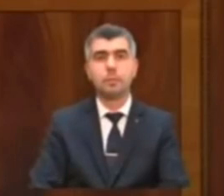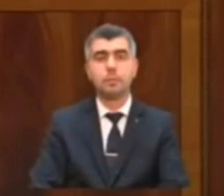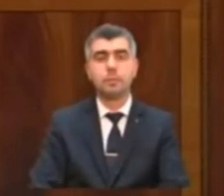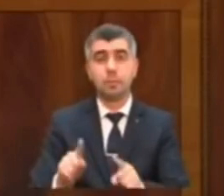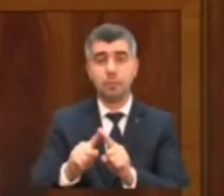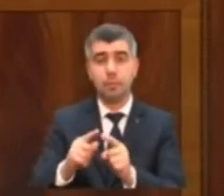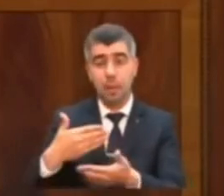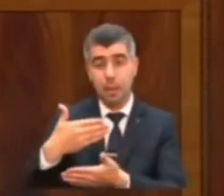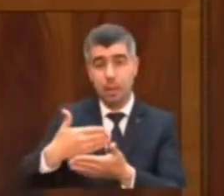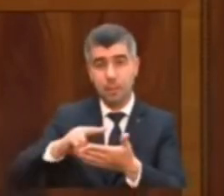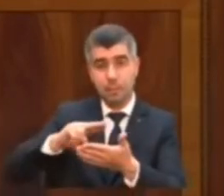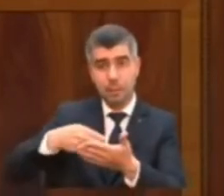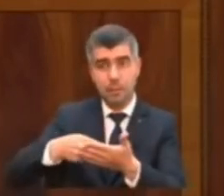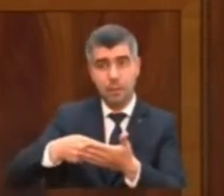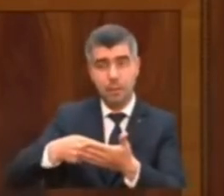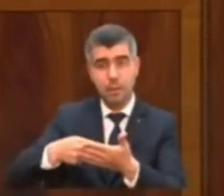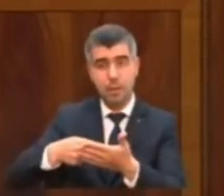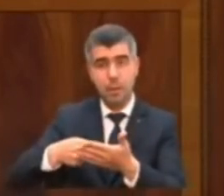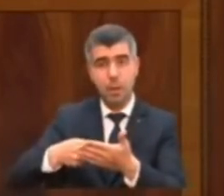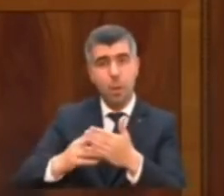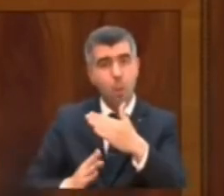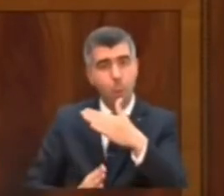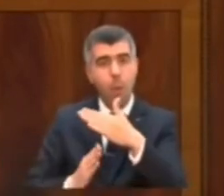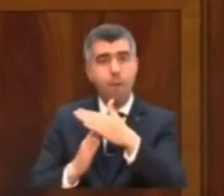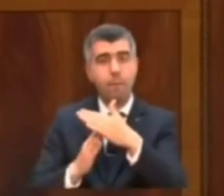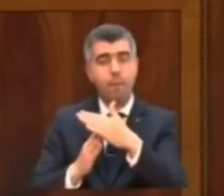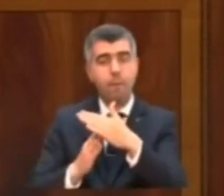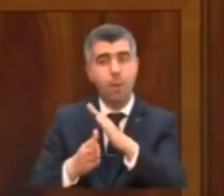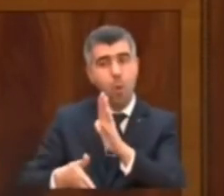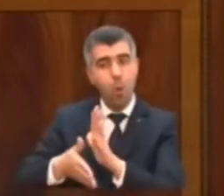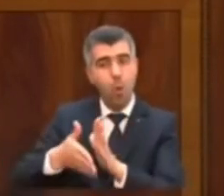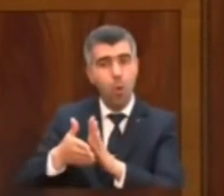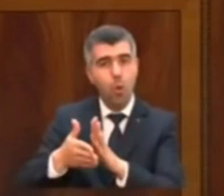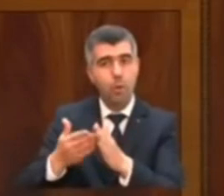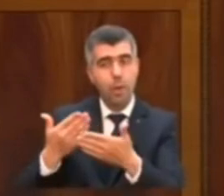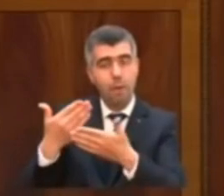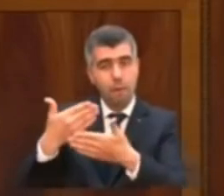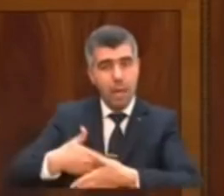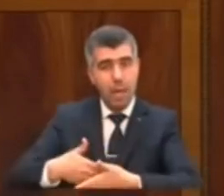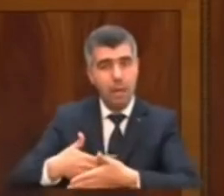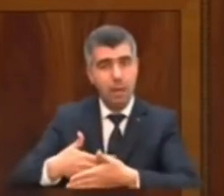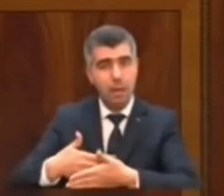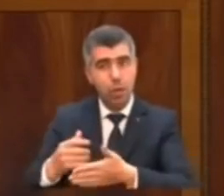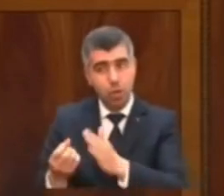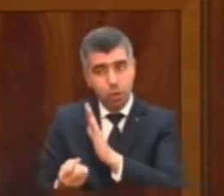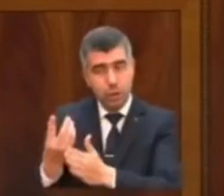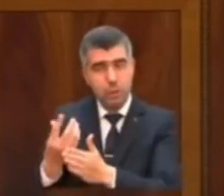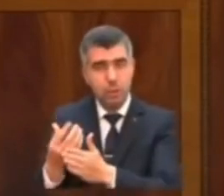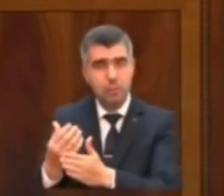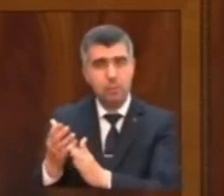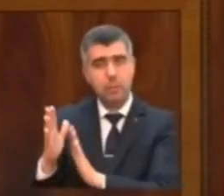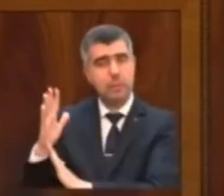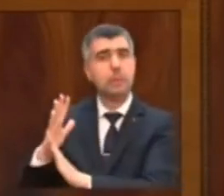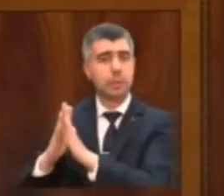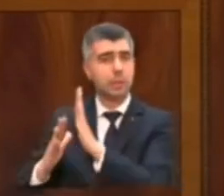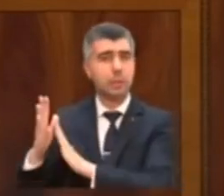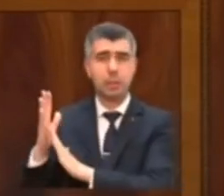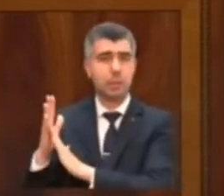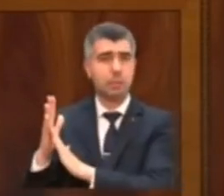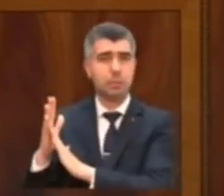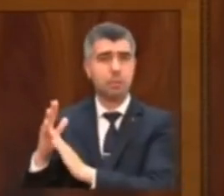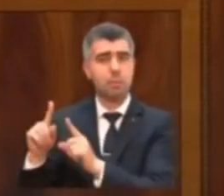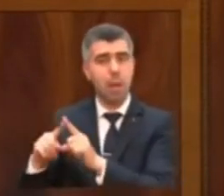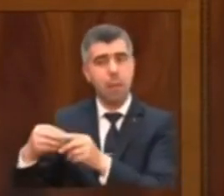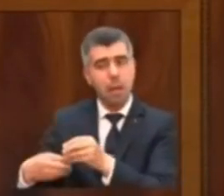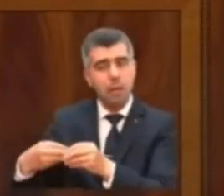قرار حظر التجول الليلي ماشي جديد، اتخذناه منذ فترة طويلة، احنا غير استمرينا